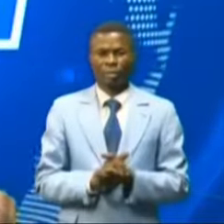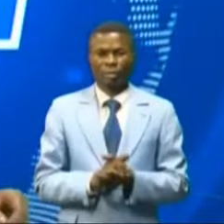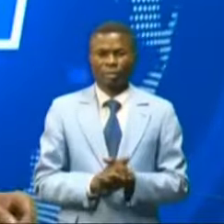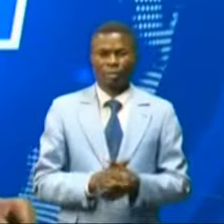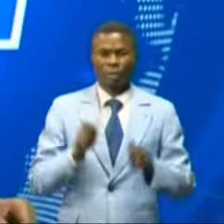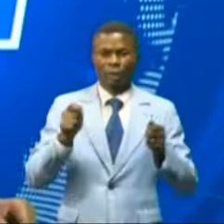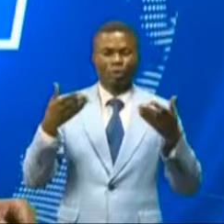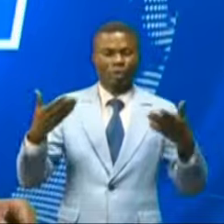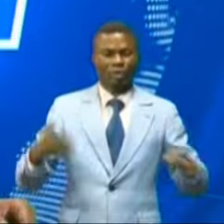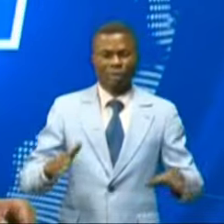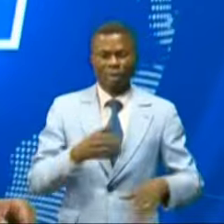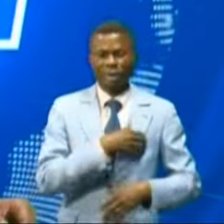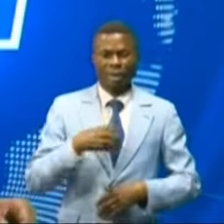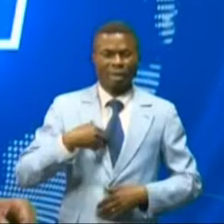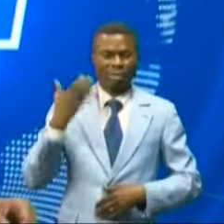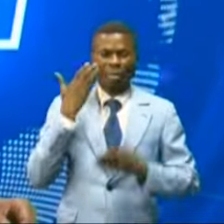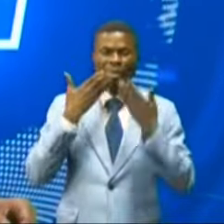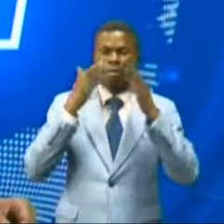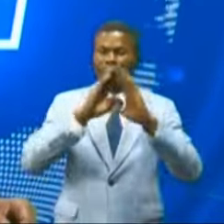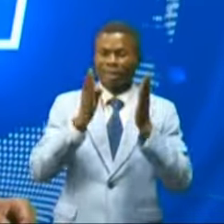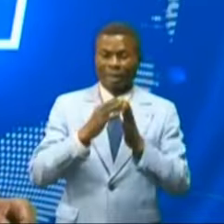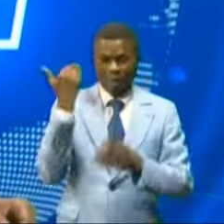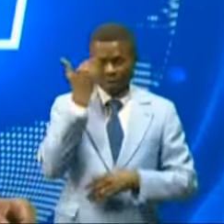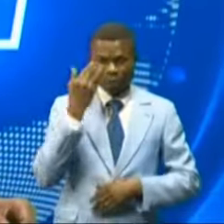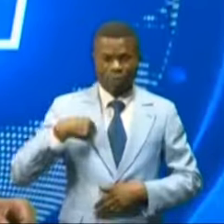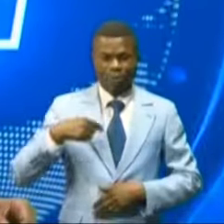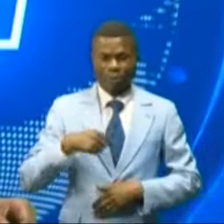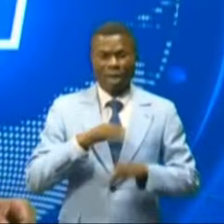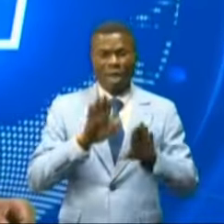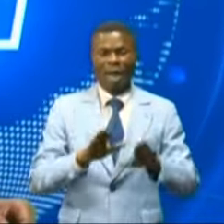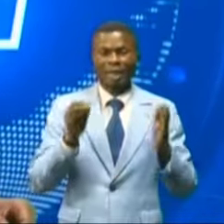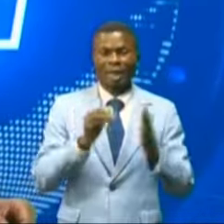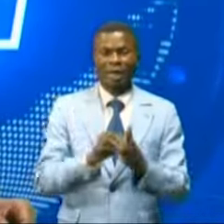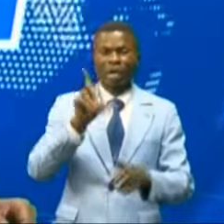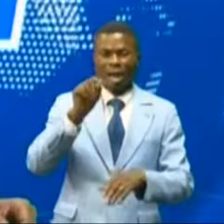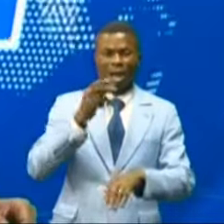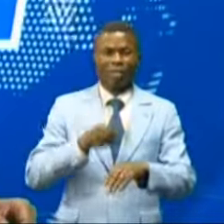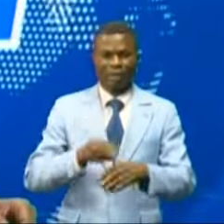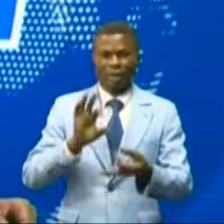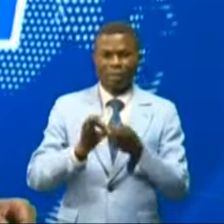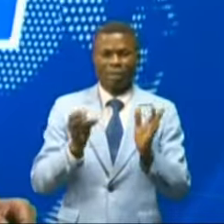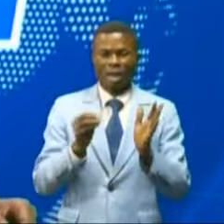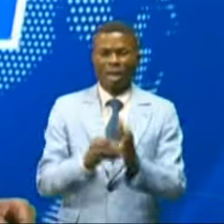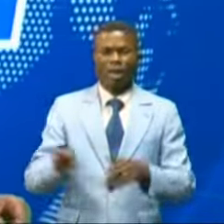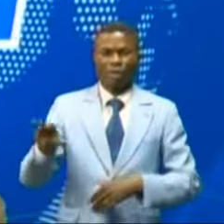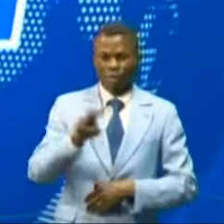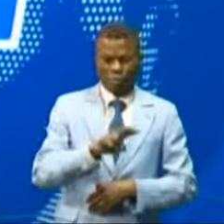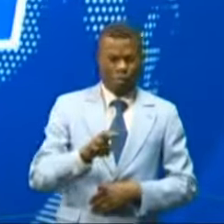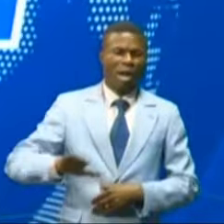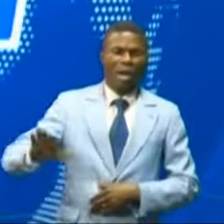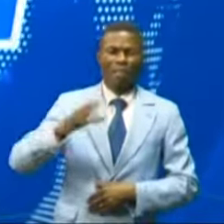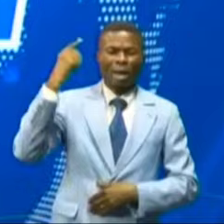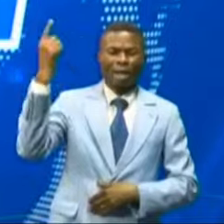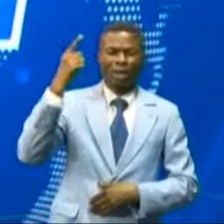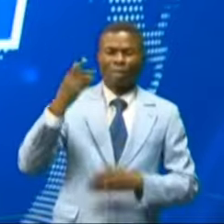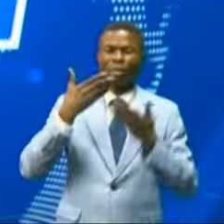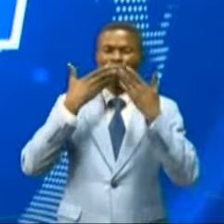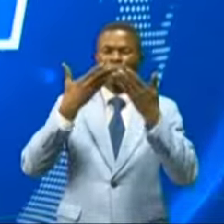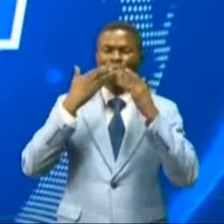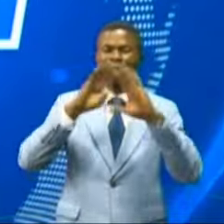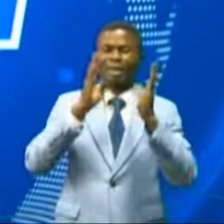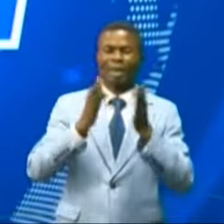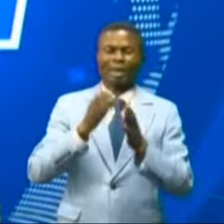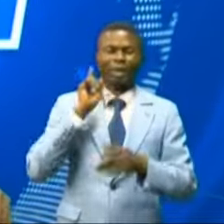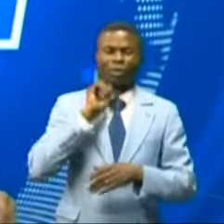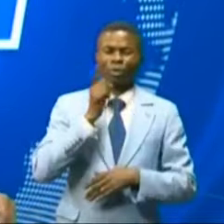Fin de ce journal, madame, messieurs, merci à vous de l'avoir suivi. Merci à nos téléspectateurs qui nous suivent dans les territoires de l'Ouosi, province du Congo central et